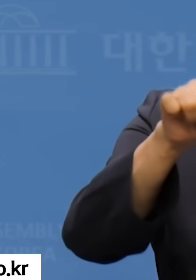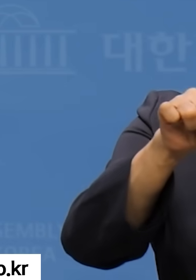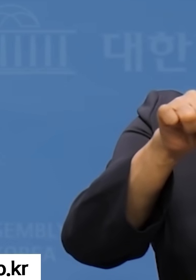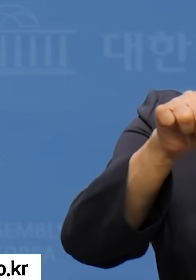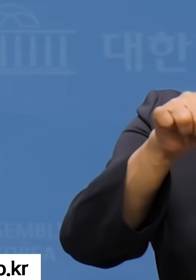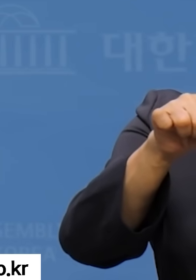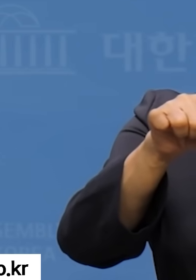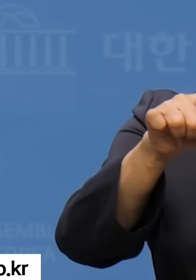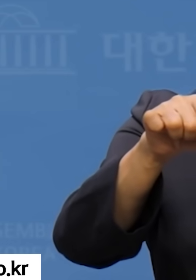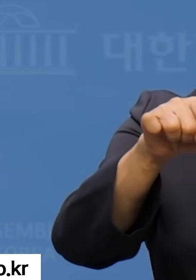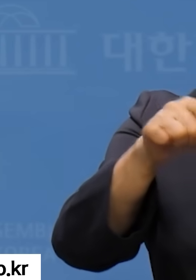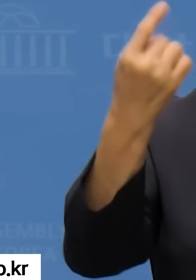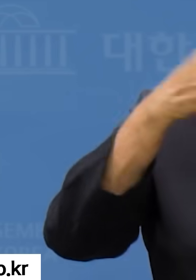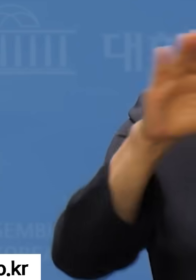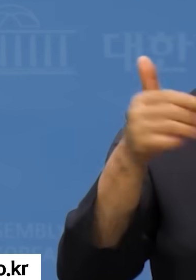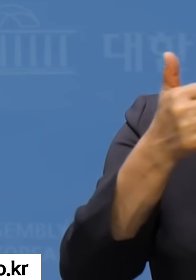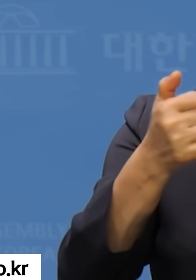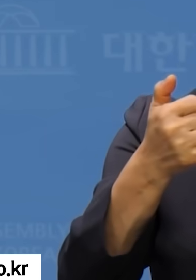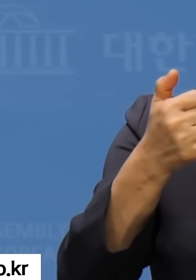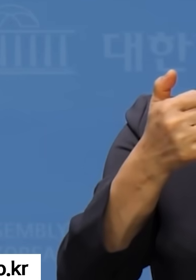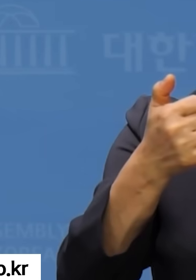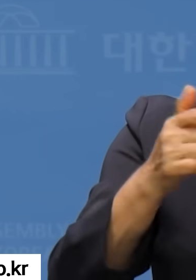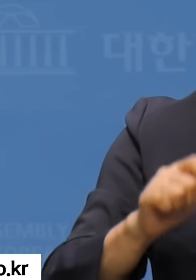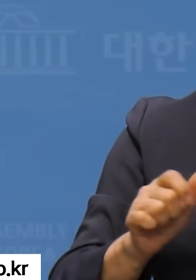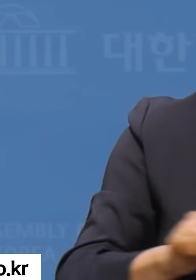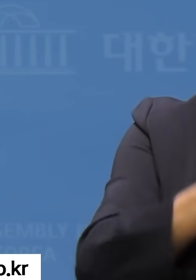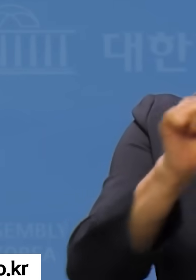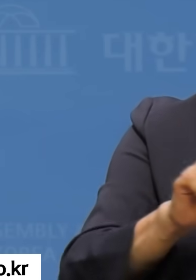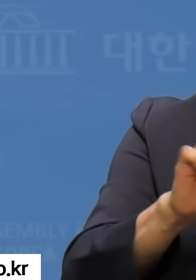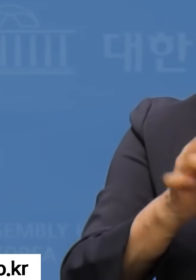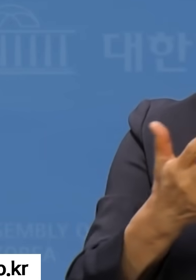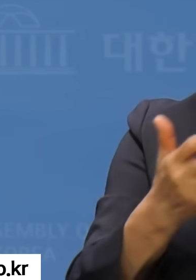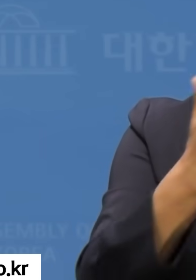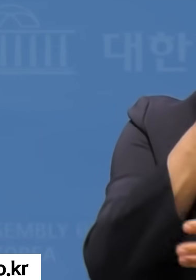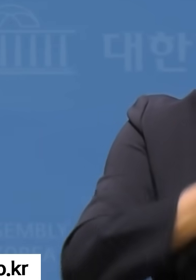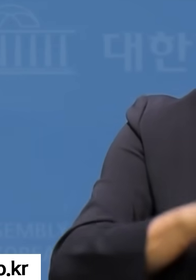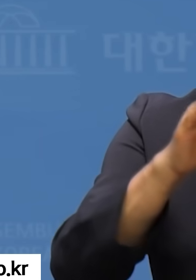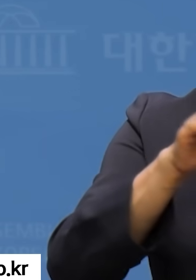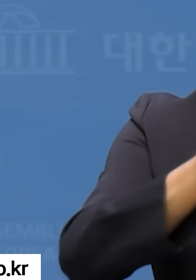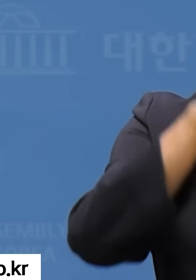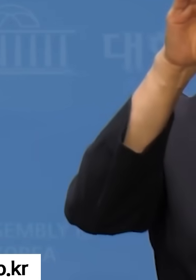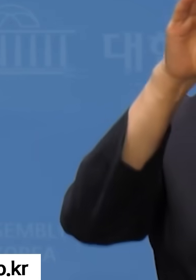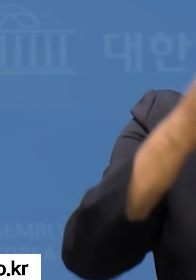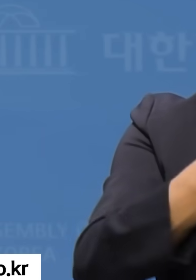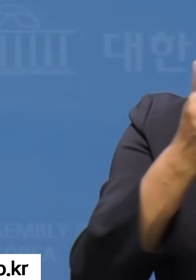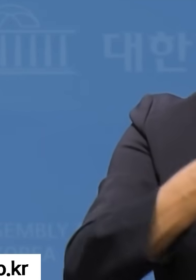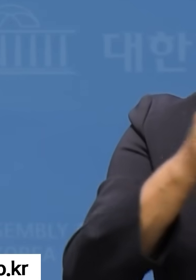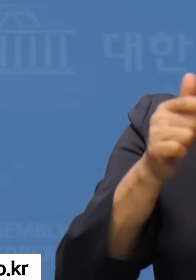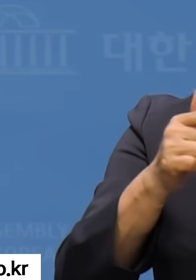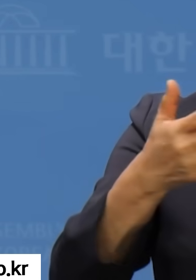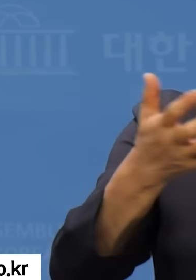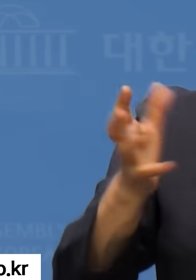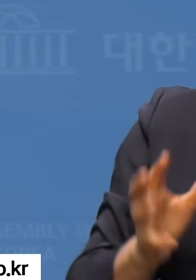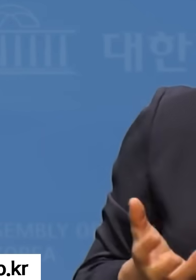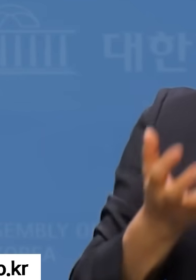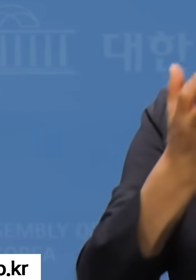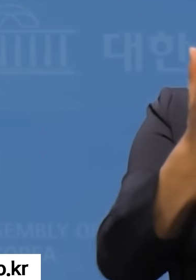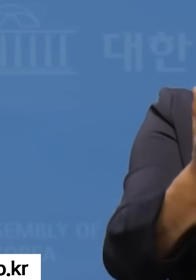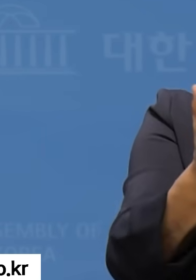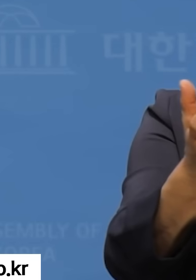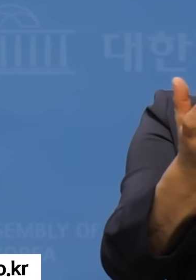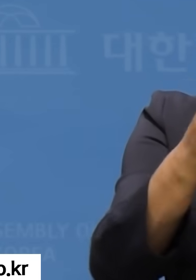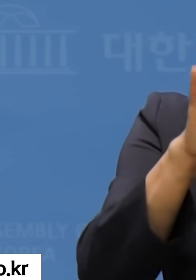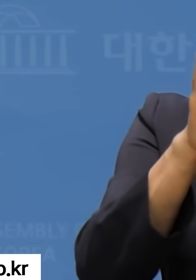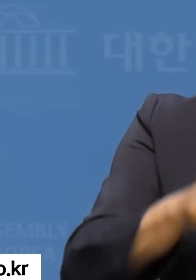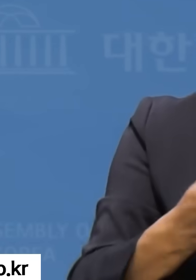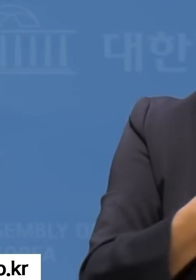서울대학병원에 1950년 6월 28일 아침에 북한 괴뢰군은 일개 대대병력이 투입되어